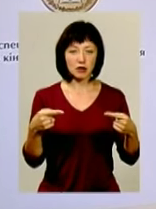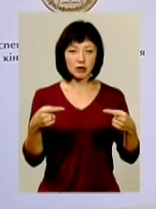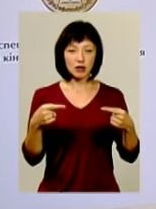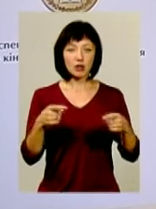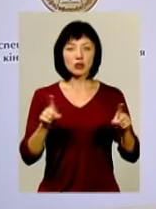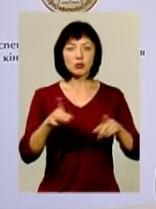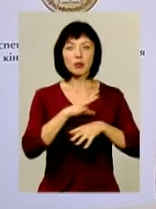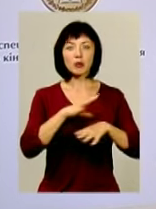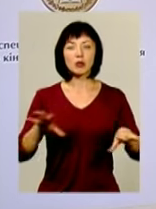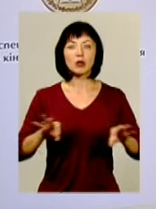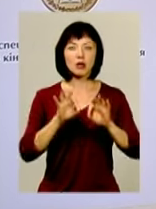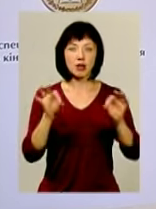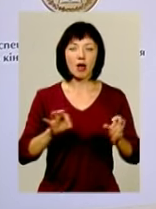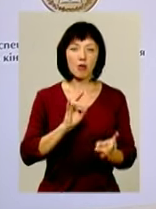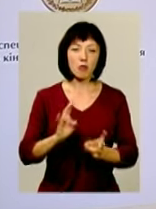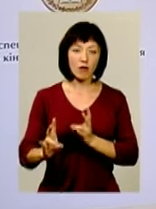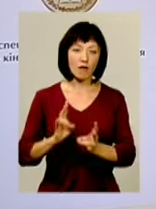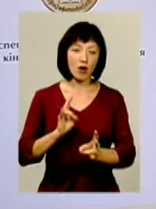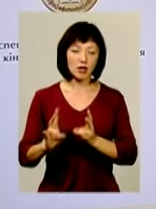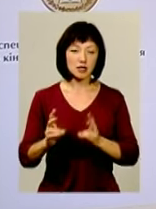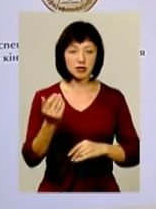було яких провокацій з боку